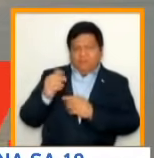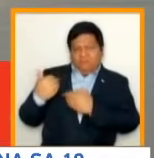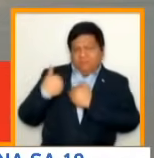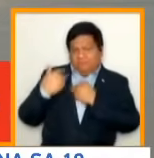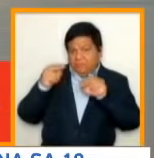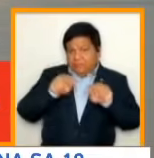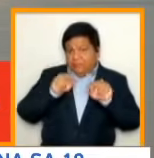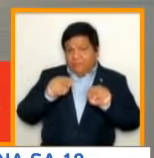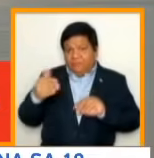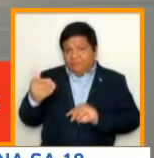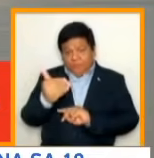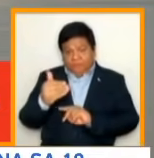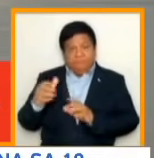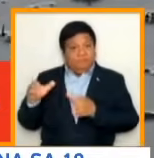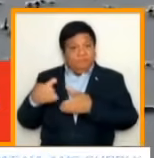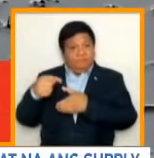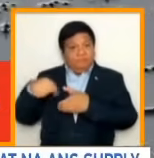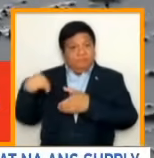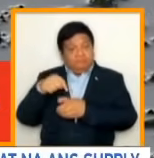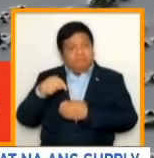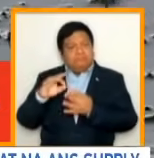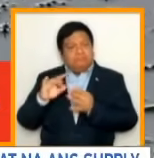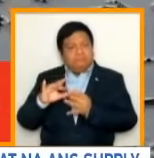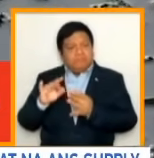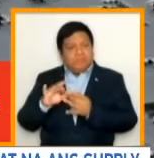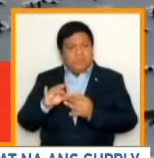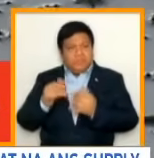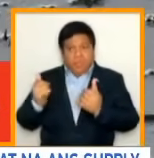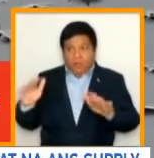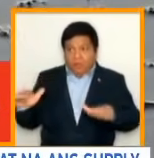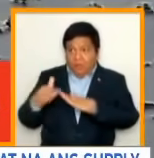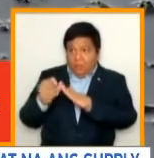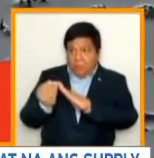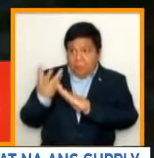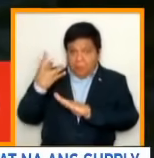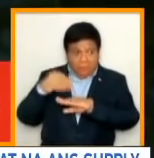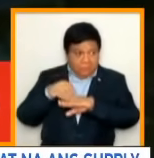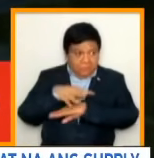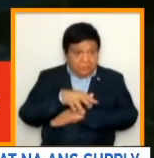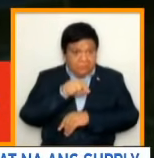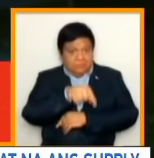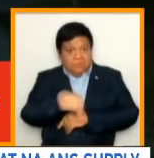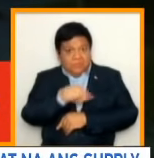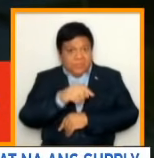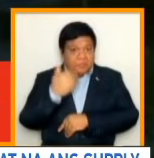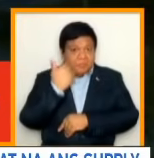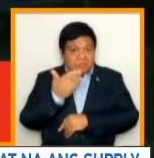wala namang kinalaman ang mga panibagong aktibidad ng bulkan sa pagkamatay ng mga isda sa lawa.